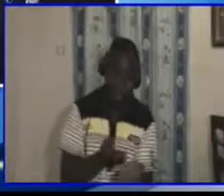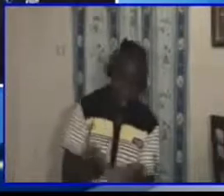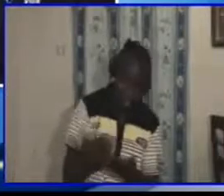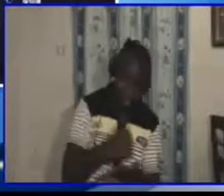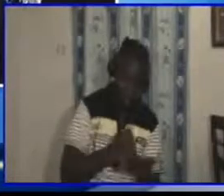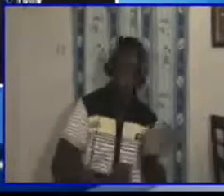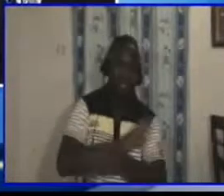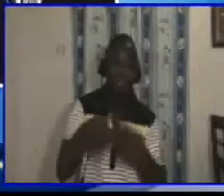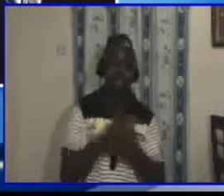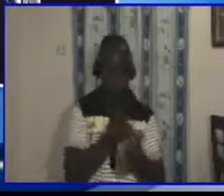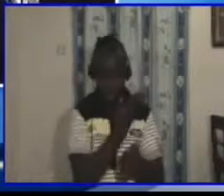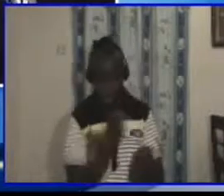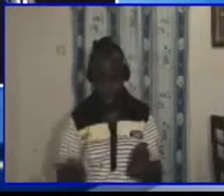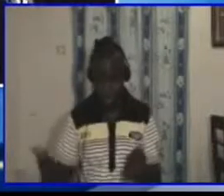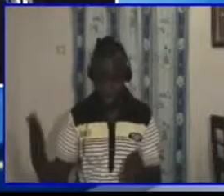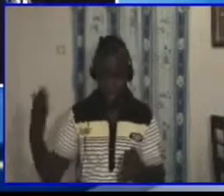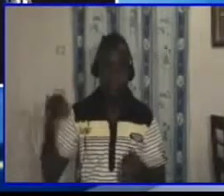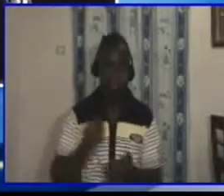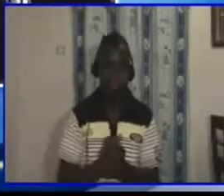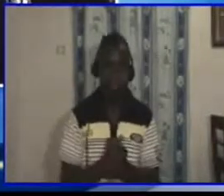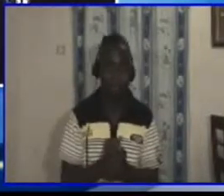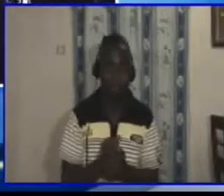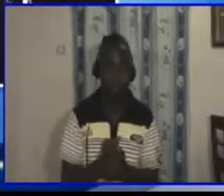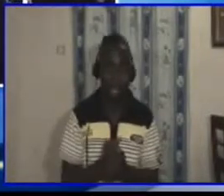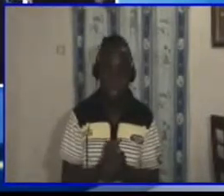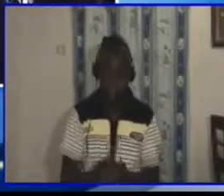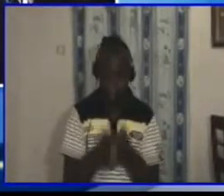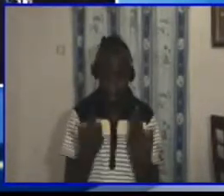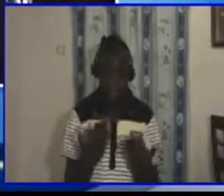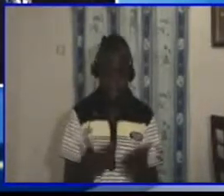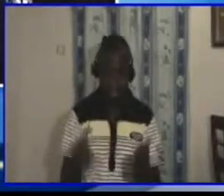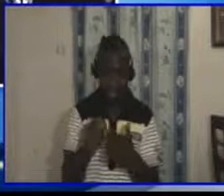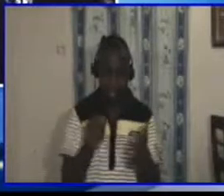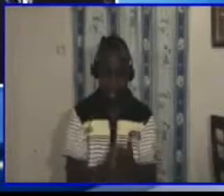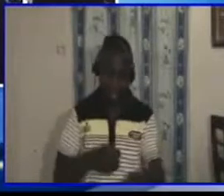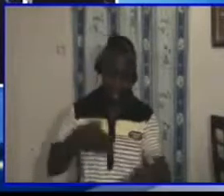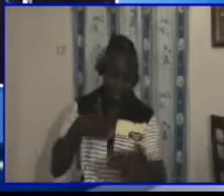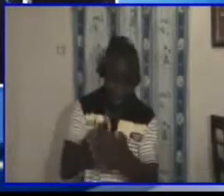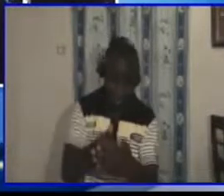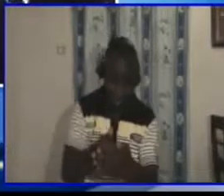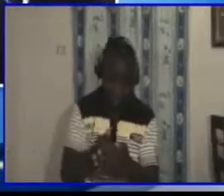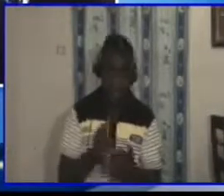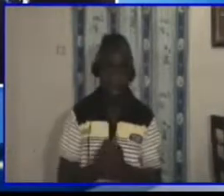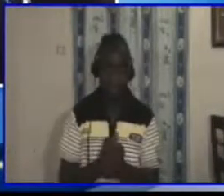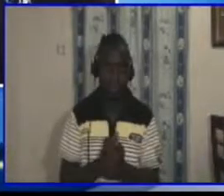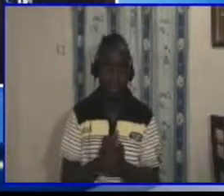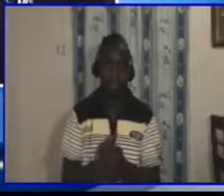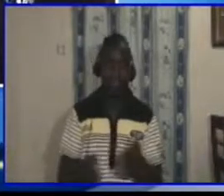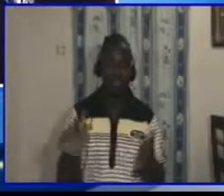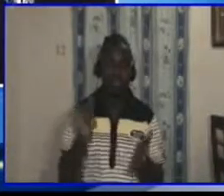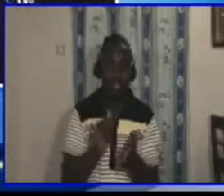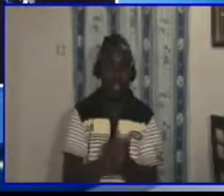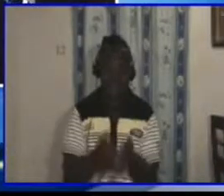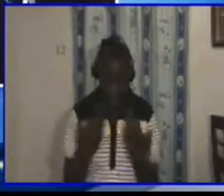fino a che venga il tempo della restaurazione di tutte le cose